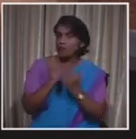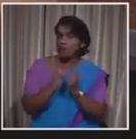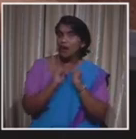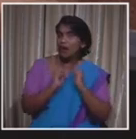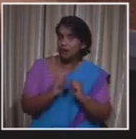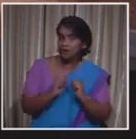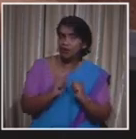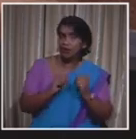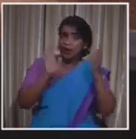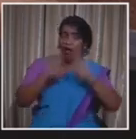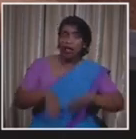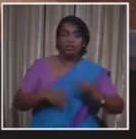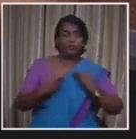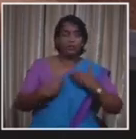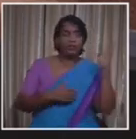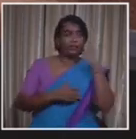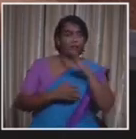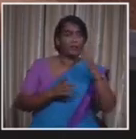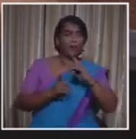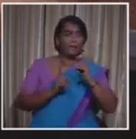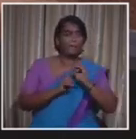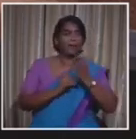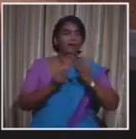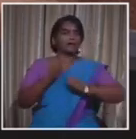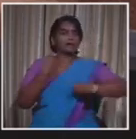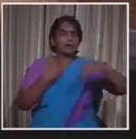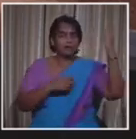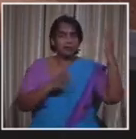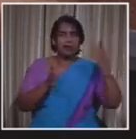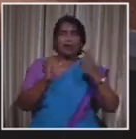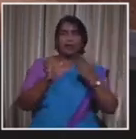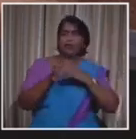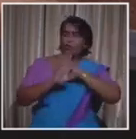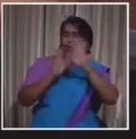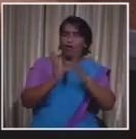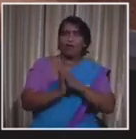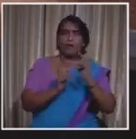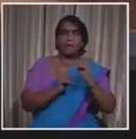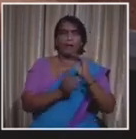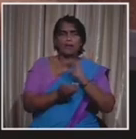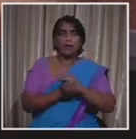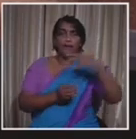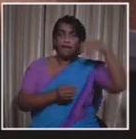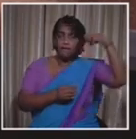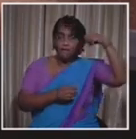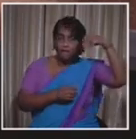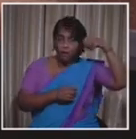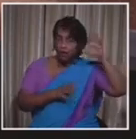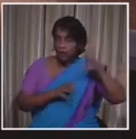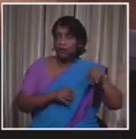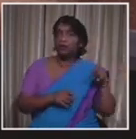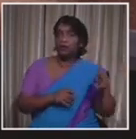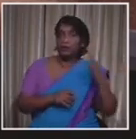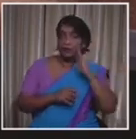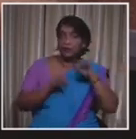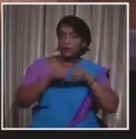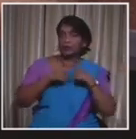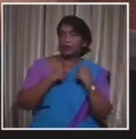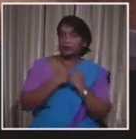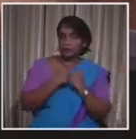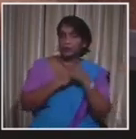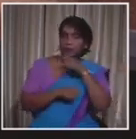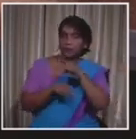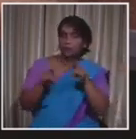අන්තිමට අපේ හුලන් ටිකත් කම්පැනි වලට අධිකාරයත් කම්පැනි වලට විදුලිය පදනම් වෙන්නේ විදේශීය සමාගම. ඒ